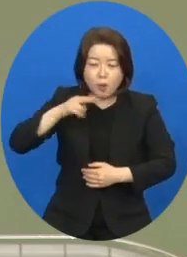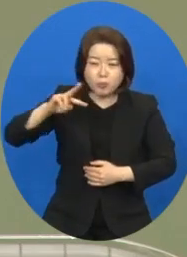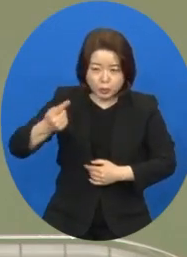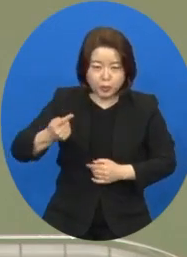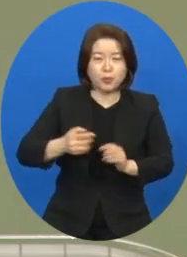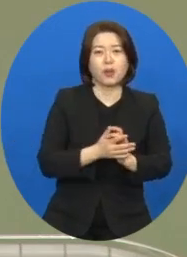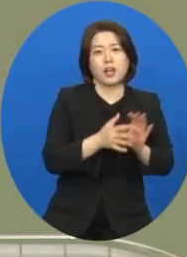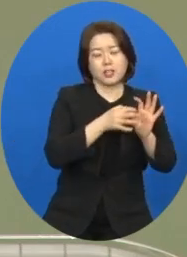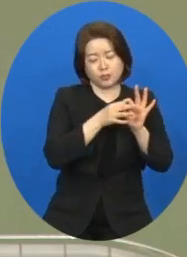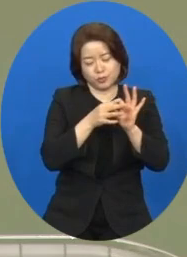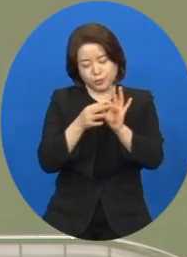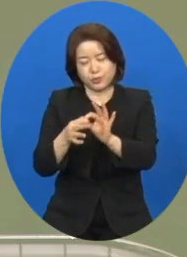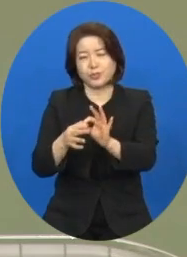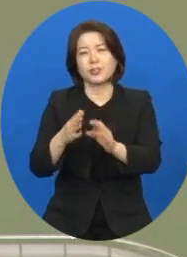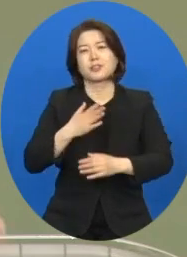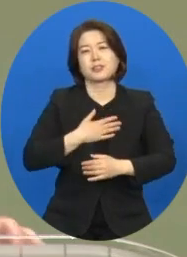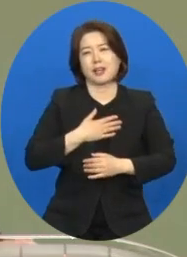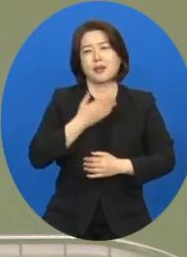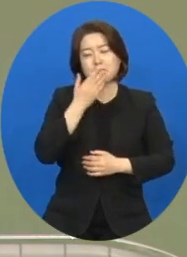꾸준히 할 수 있었던 거죠.